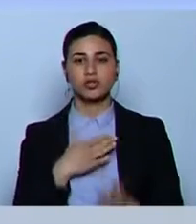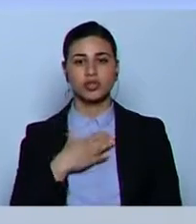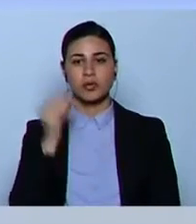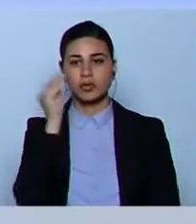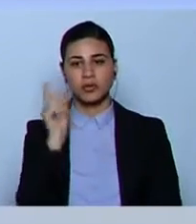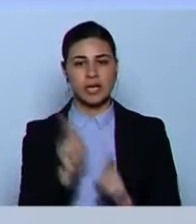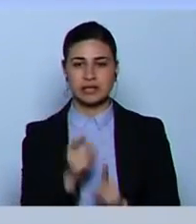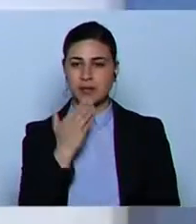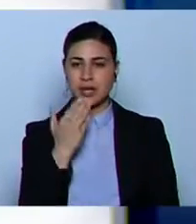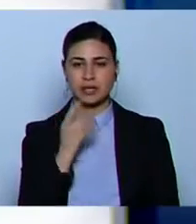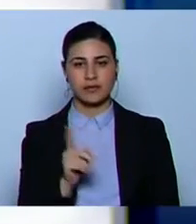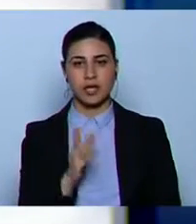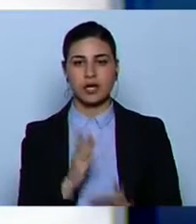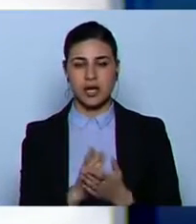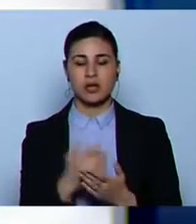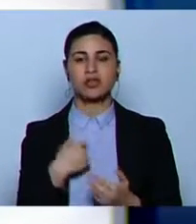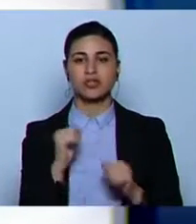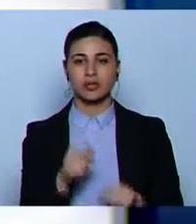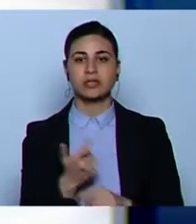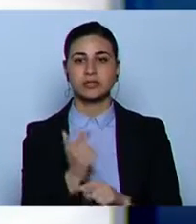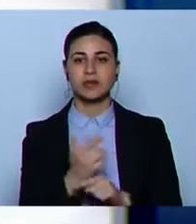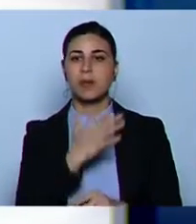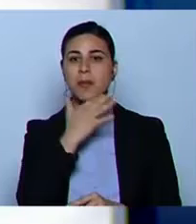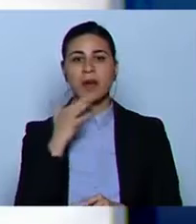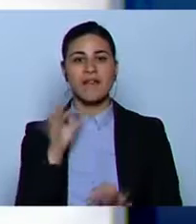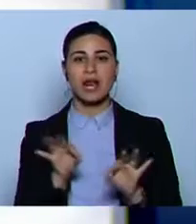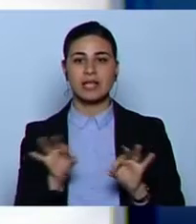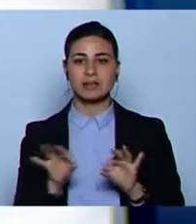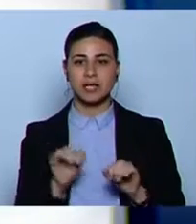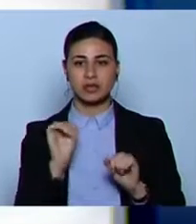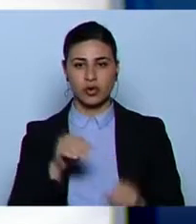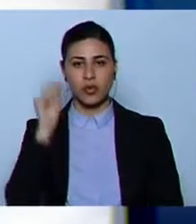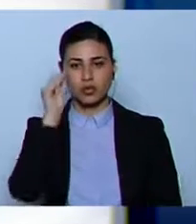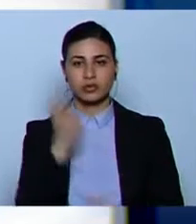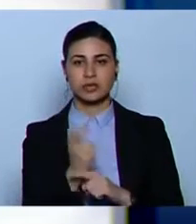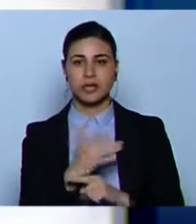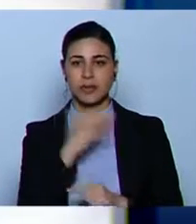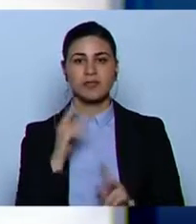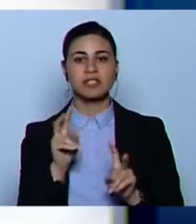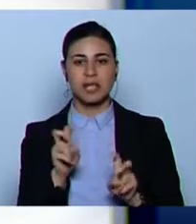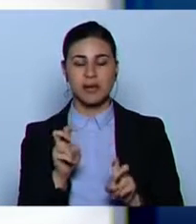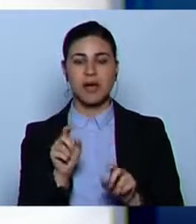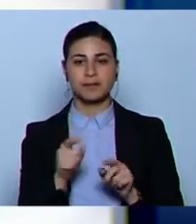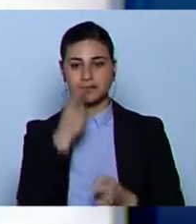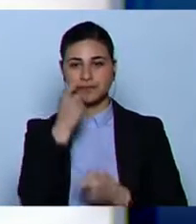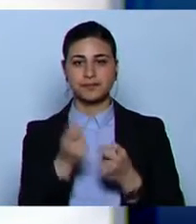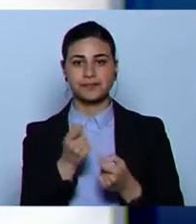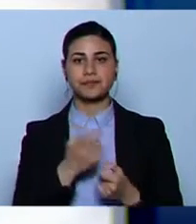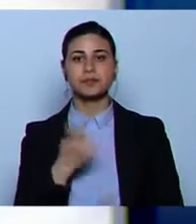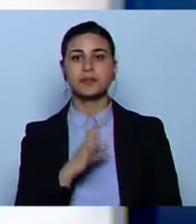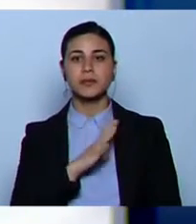მარტივი არ არის, იცით? ჩვენ შევიძლია ეს მრავალასპექტიანი თემა არის და მისი ყველა ასპექტი